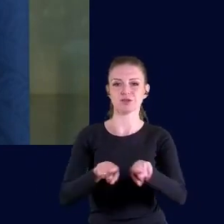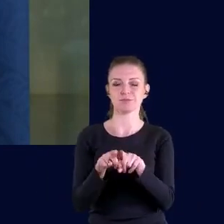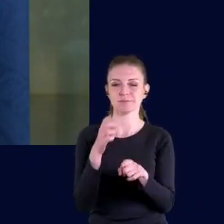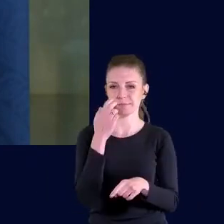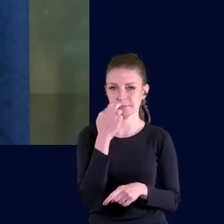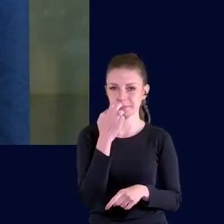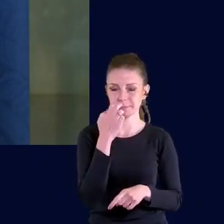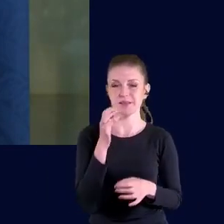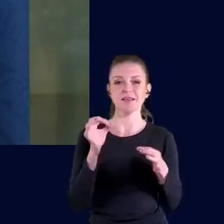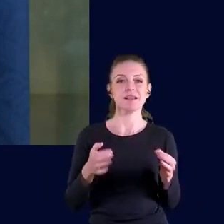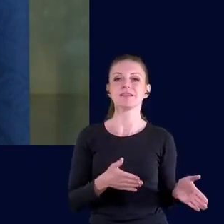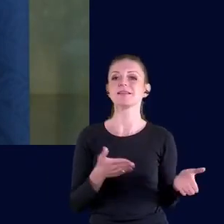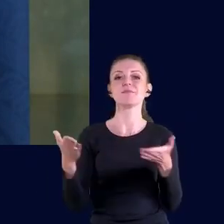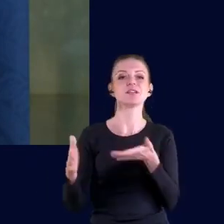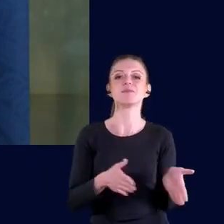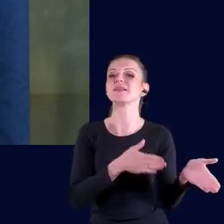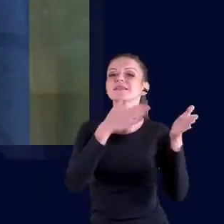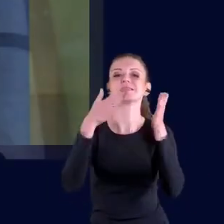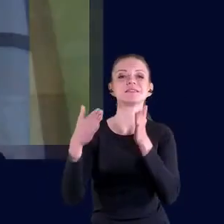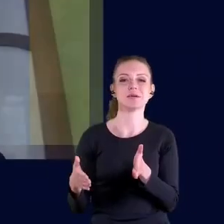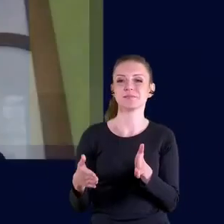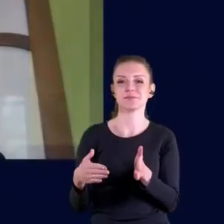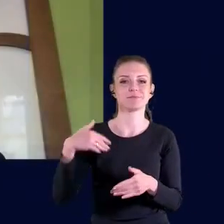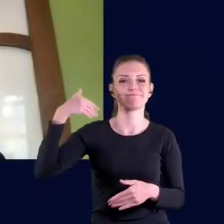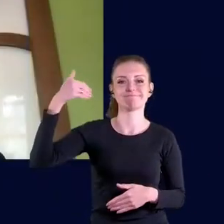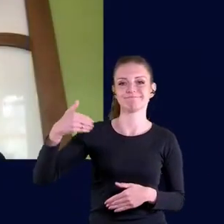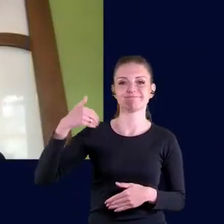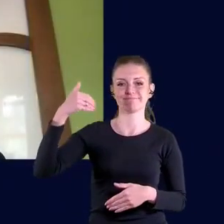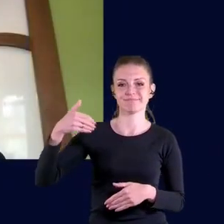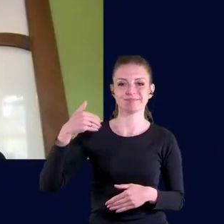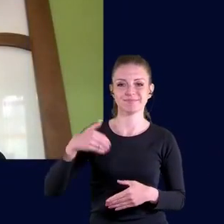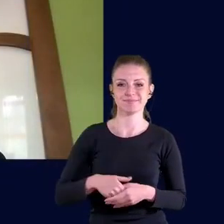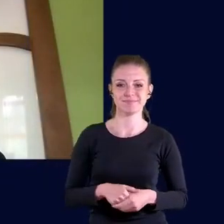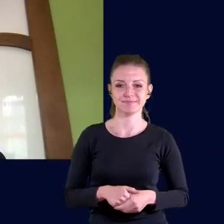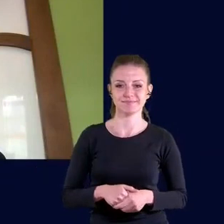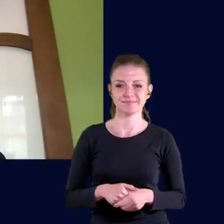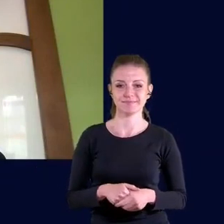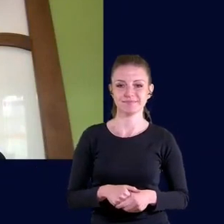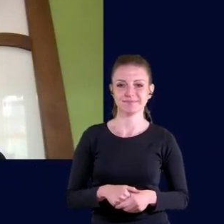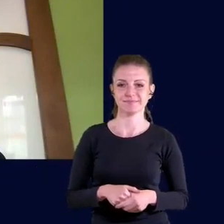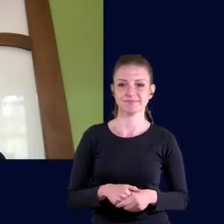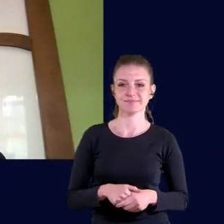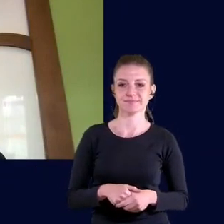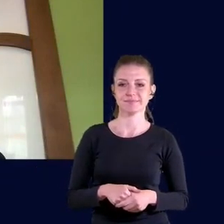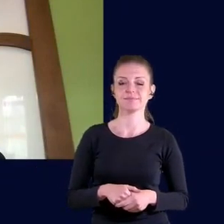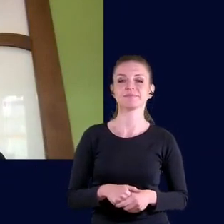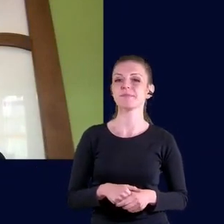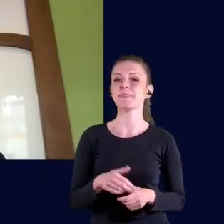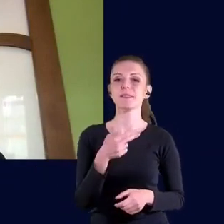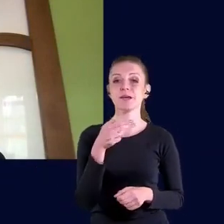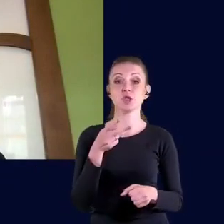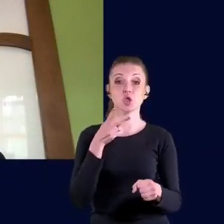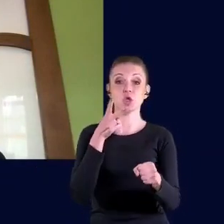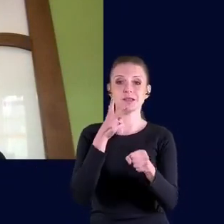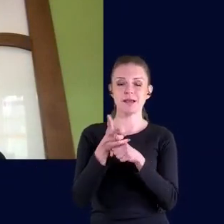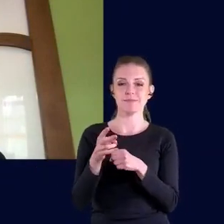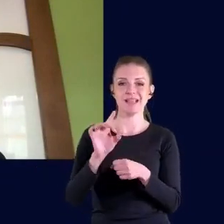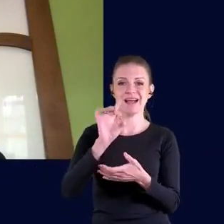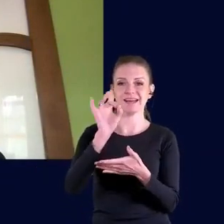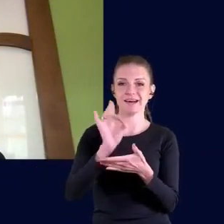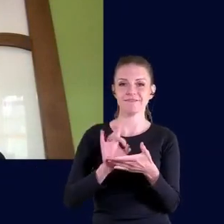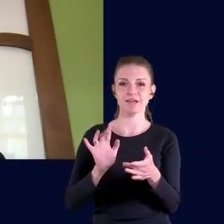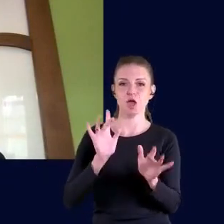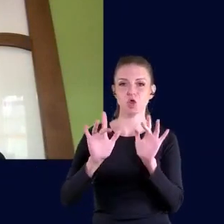następnych państwa którzy będą przedstawiać nam temat dostępna grafika dotykowa o